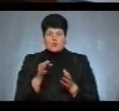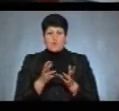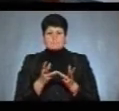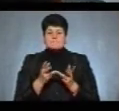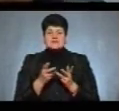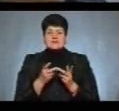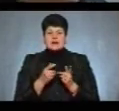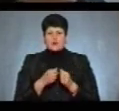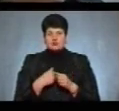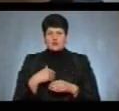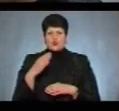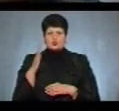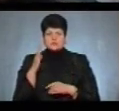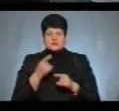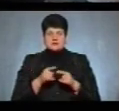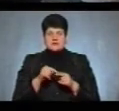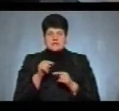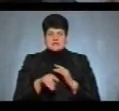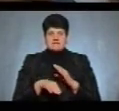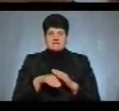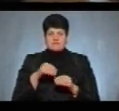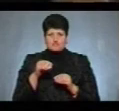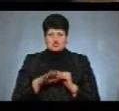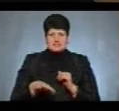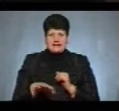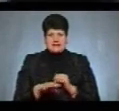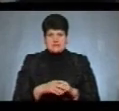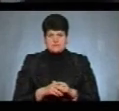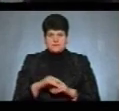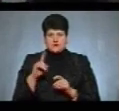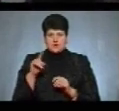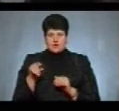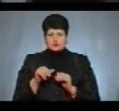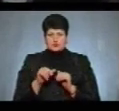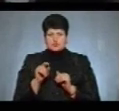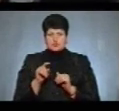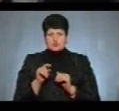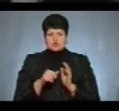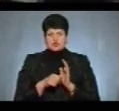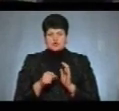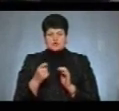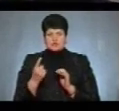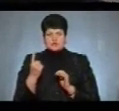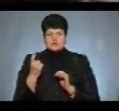підрахунок голосів на даній виборчій дільниці. Номер